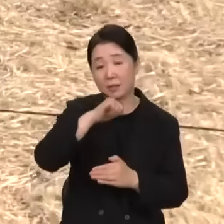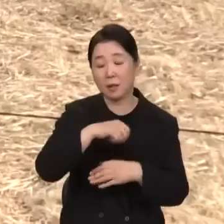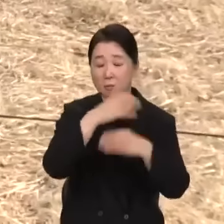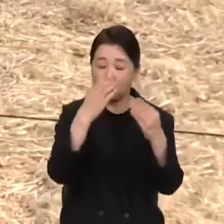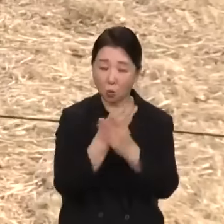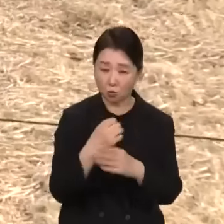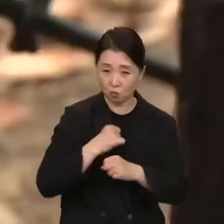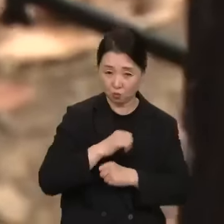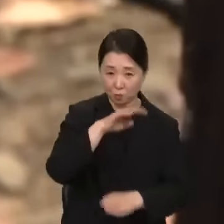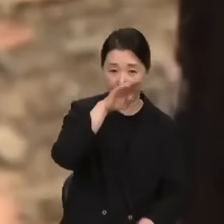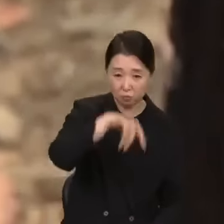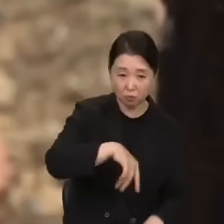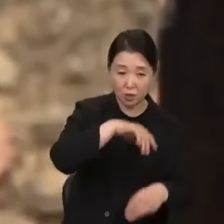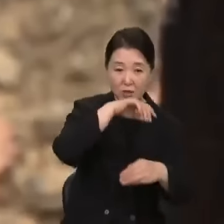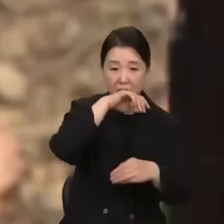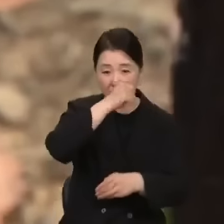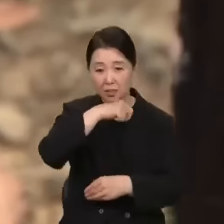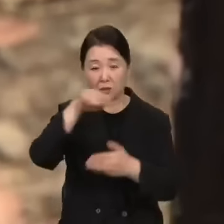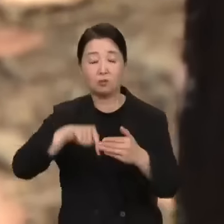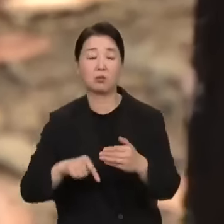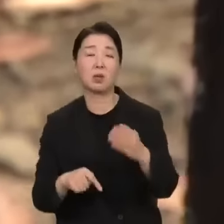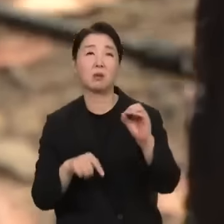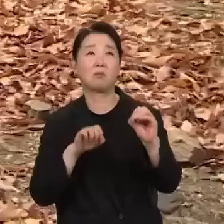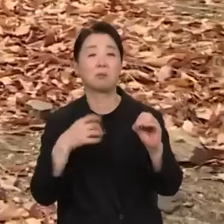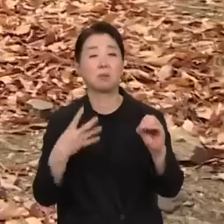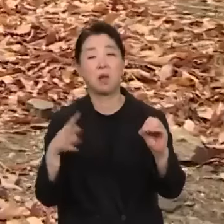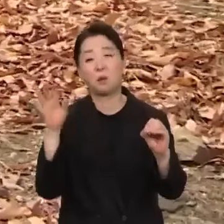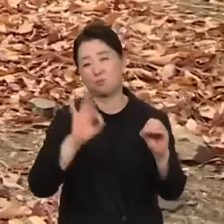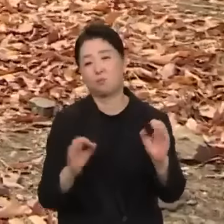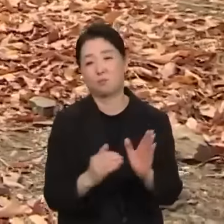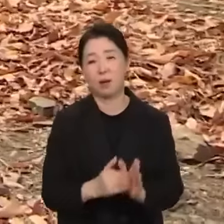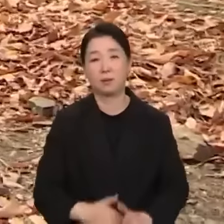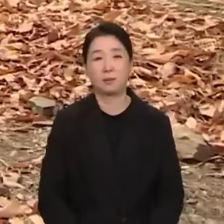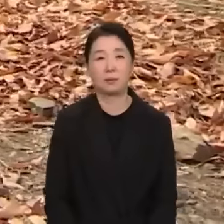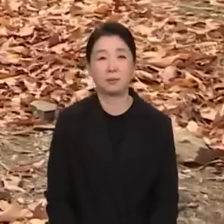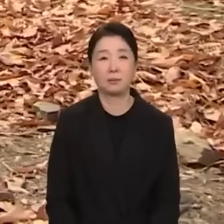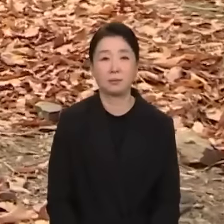예산의 0.4% 수준입니다. JTBC 김재현입니다.